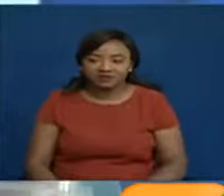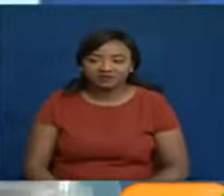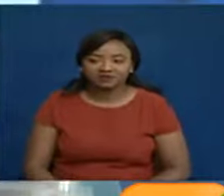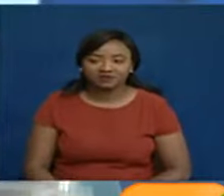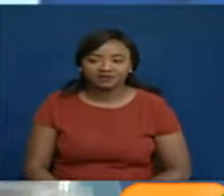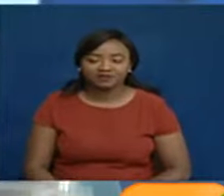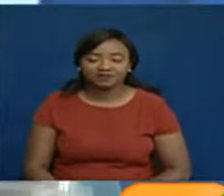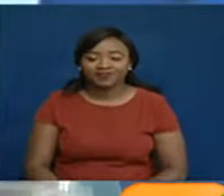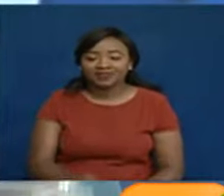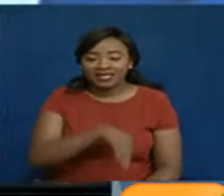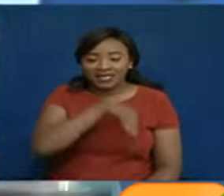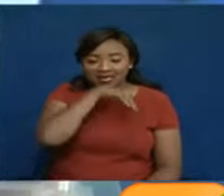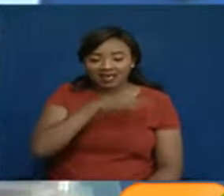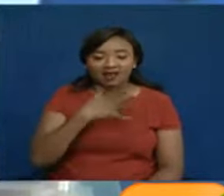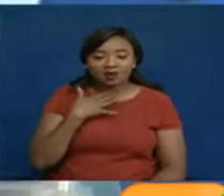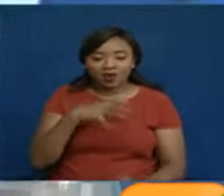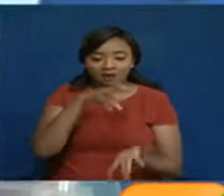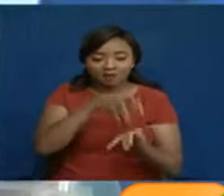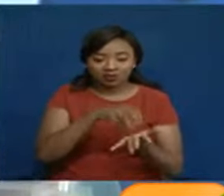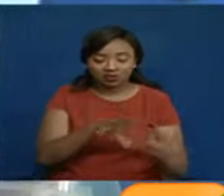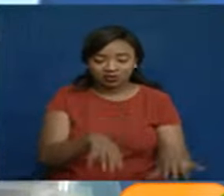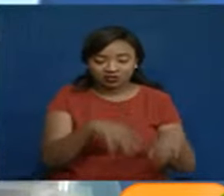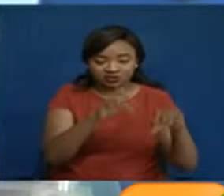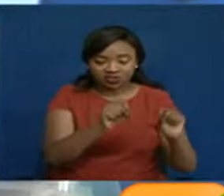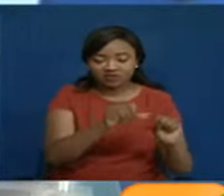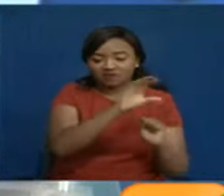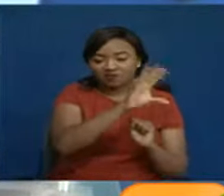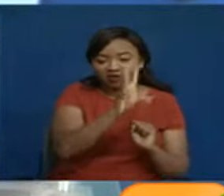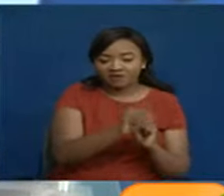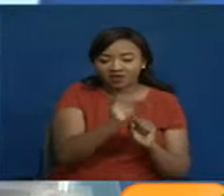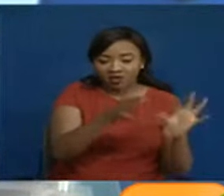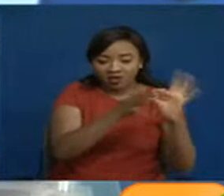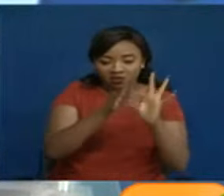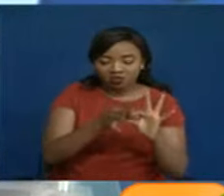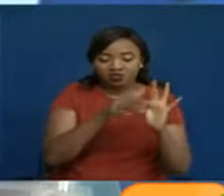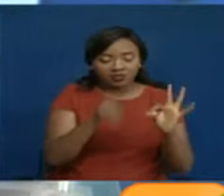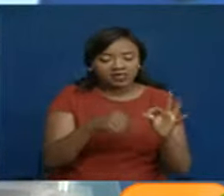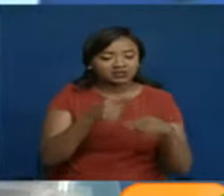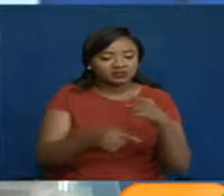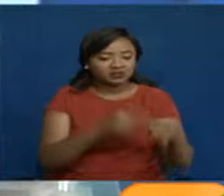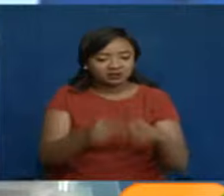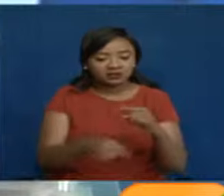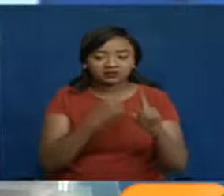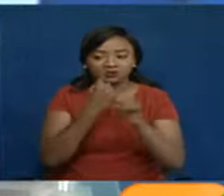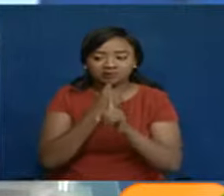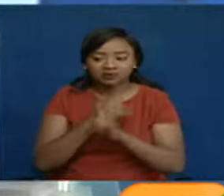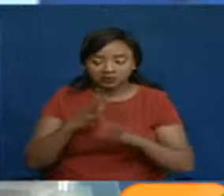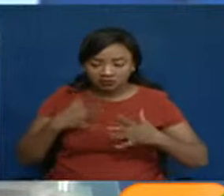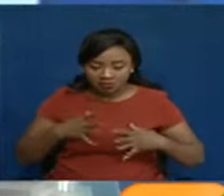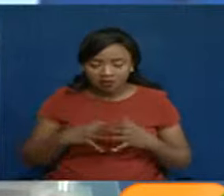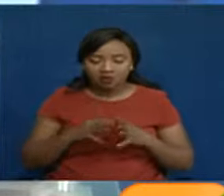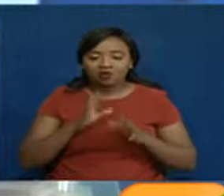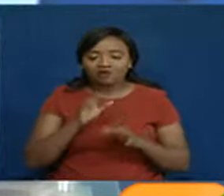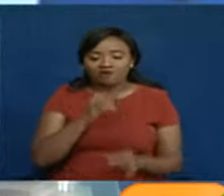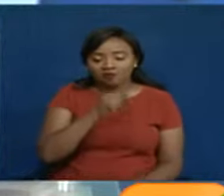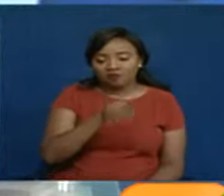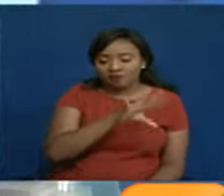Azma ya Raila Odinga kurithi unyenyekiti wa tume ya Umoja wa Afrika itaendelezwa kwenye kikao maalum wa shirika na wawakilishi wa Muungano wa